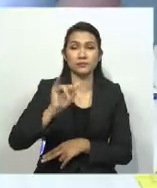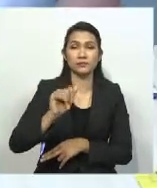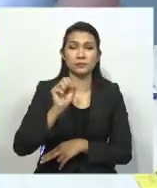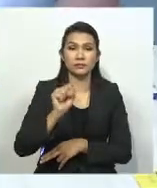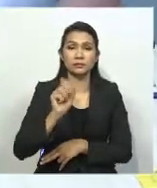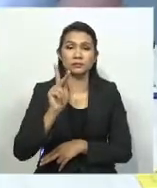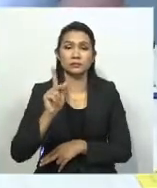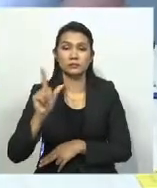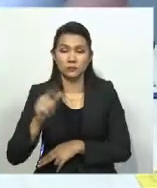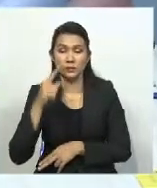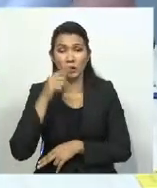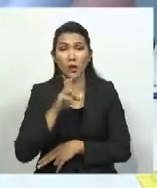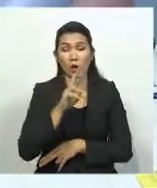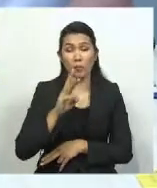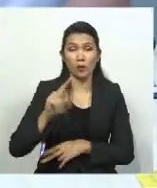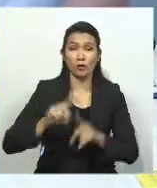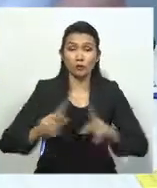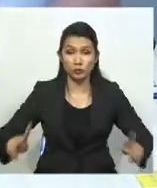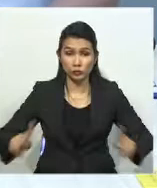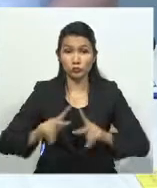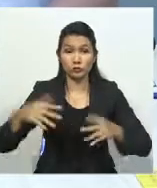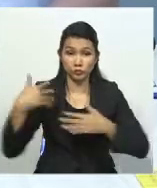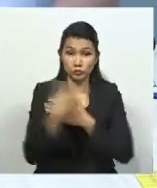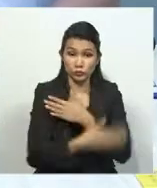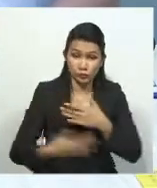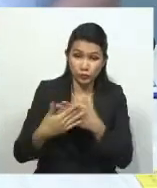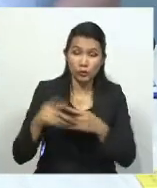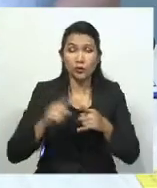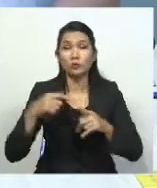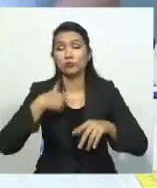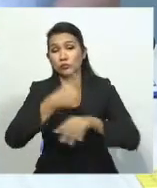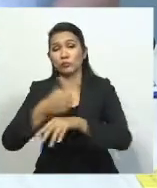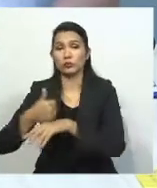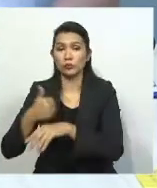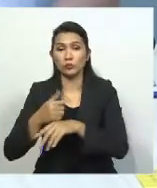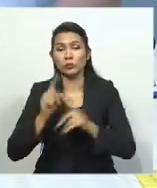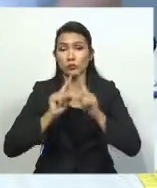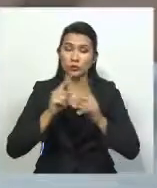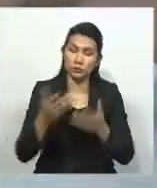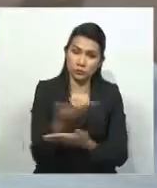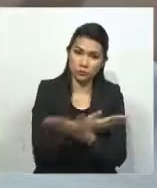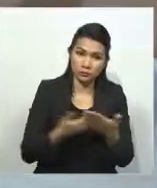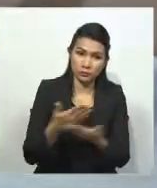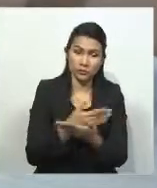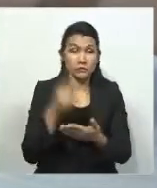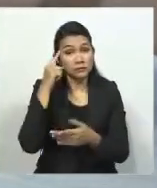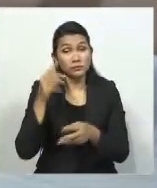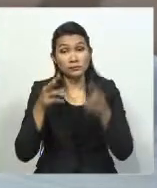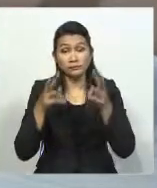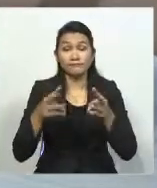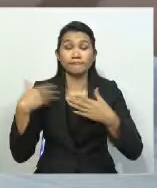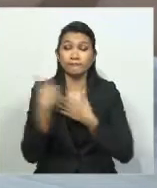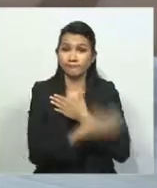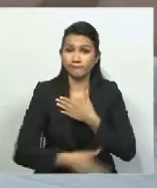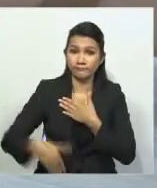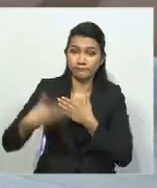รรัฐมนตรีว่าการกระทรวงสาธารณสุขพร้อมทั้งผู้บริหารกระทรวงนะครับร่วมกันแถลงถึงมาตรการดู